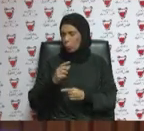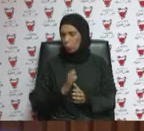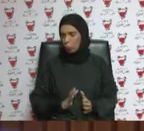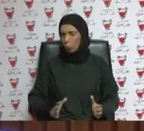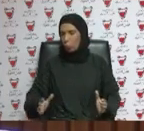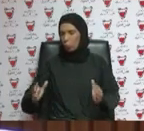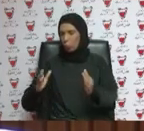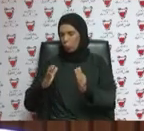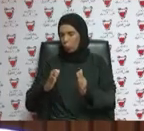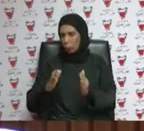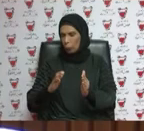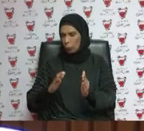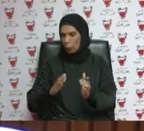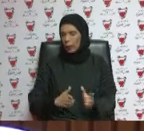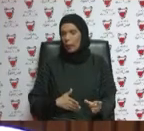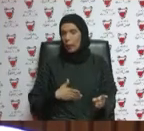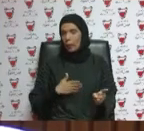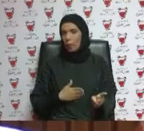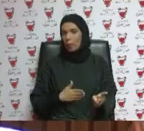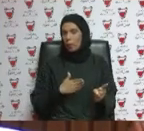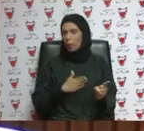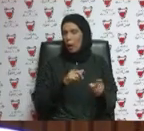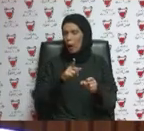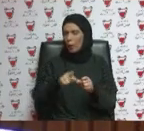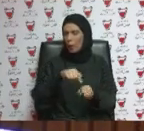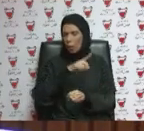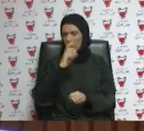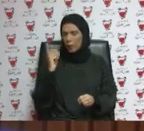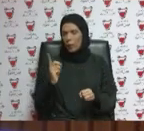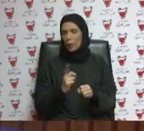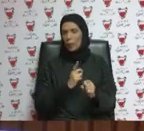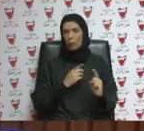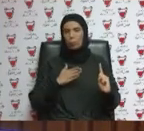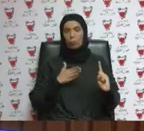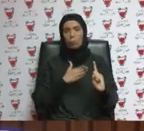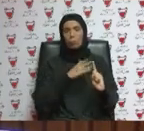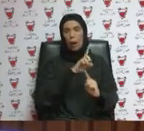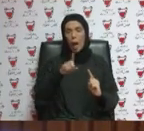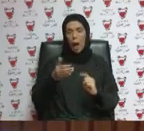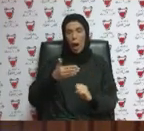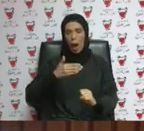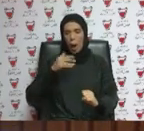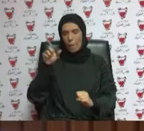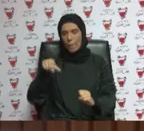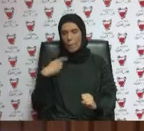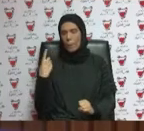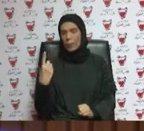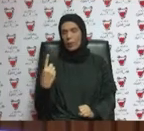جهوده من أجل احتواء هذه الأزمة التي تعصف بالعالم اليوم، حتى قبل تسجيل الحالة